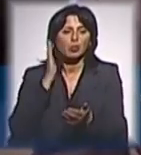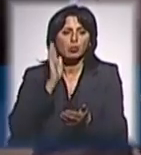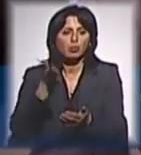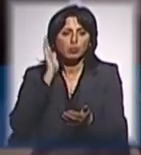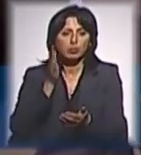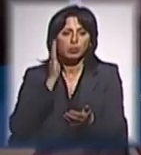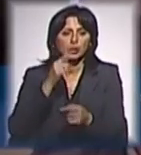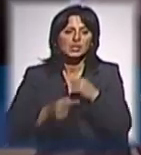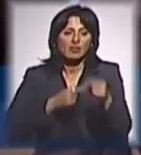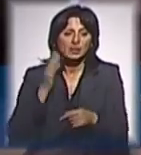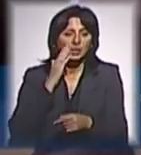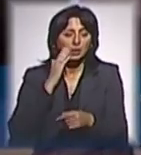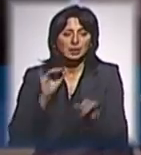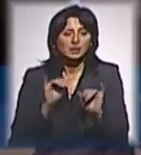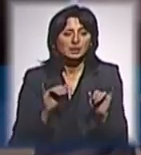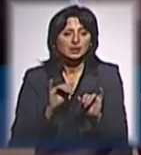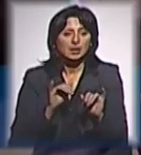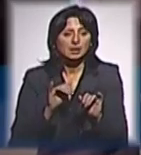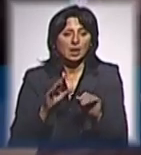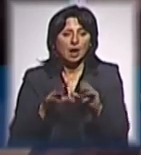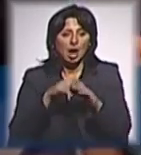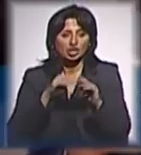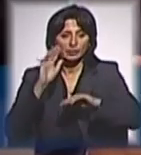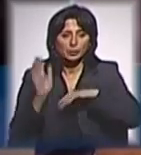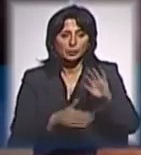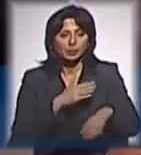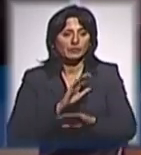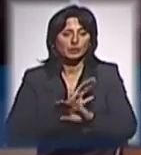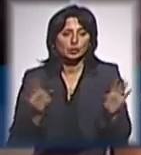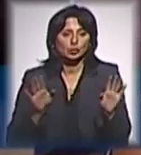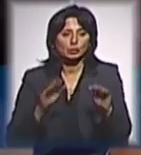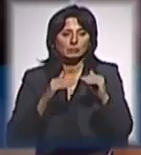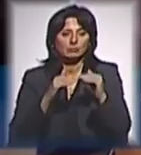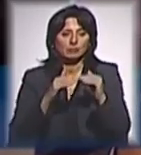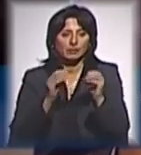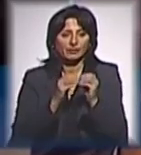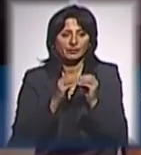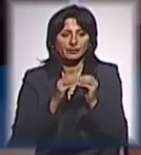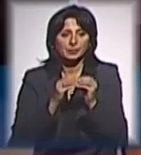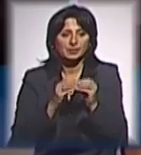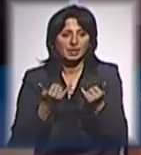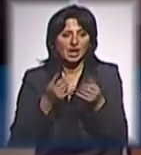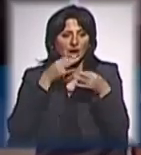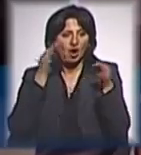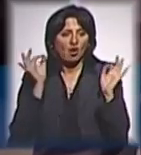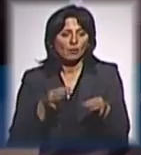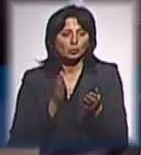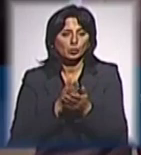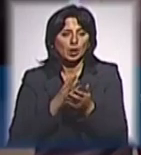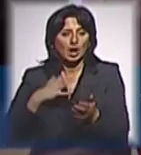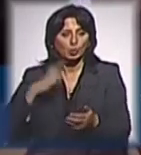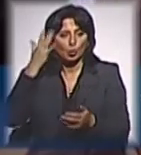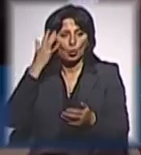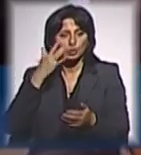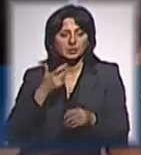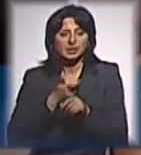სამართლიანობას, დავამკვიდრებთ სამართლიანობას. მაგრამ არჩევნები ჩაივლიდა და ასე ვთქვათ, ყველაფერი დგებოდა ისევ ისე. დღეს ძალიან კომფორტულ გარემოშია, ვთქვათ, ქართული